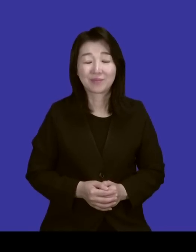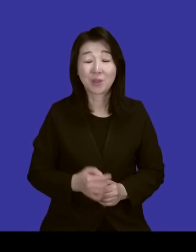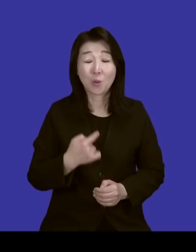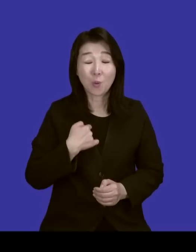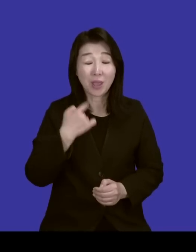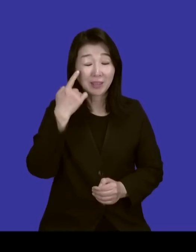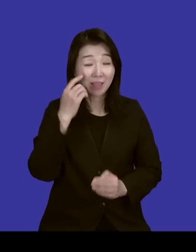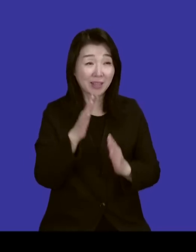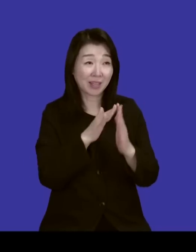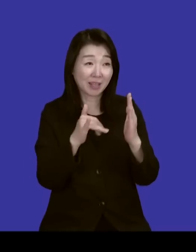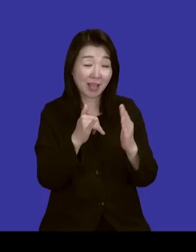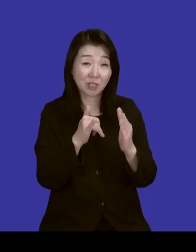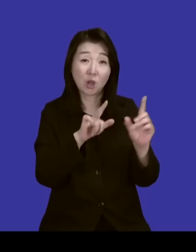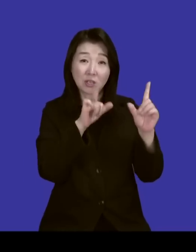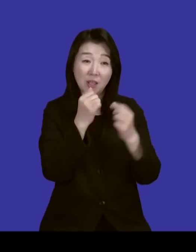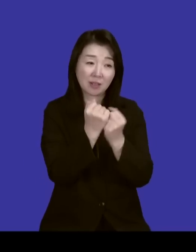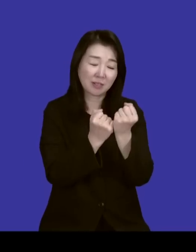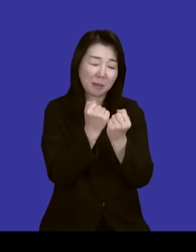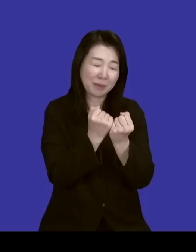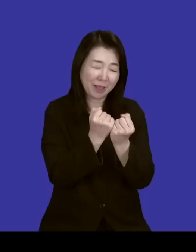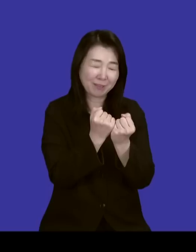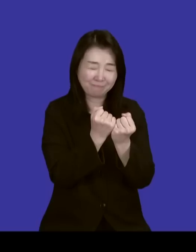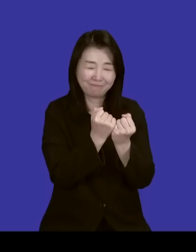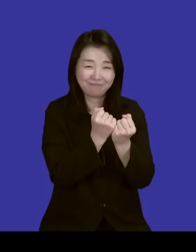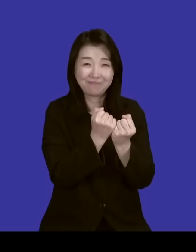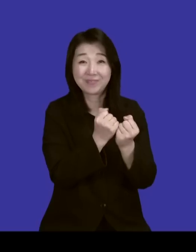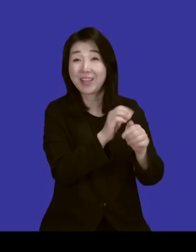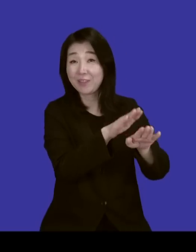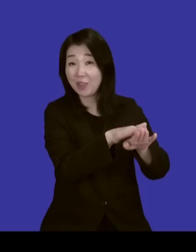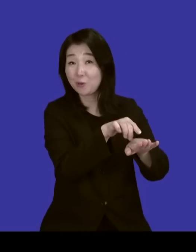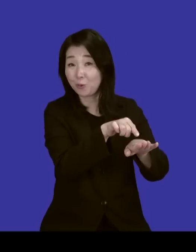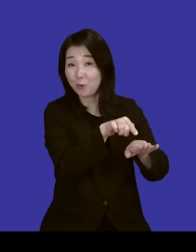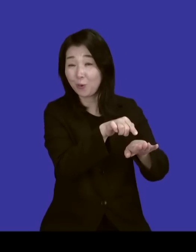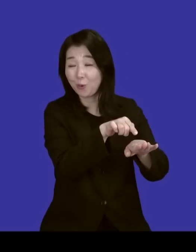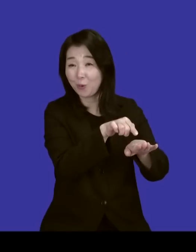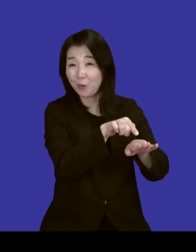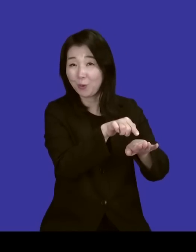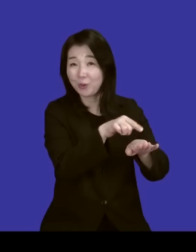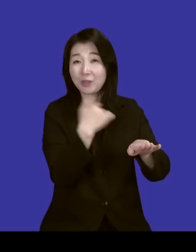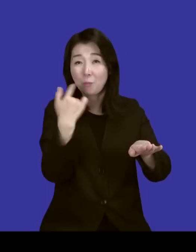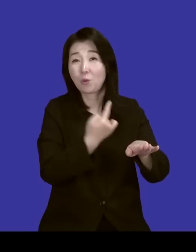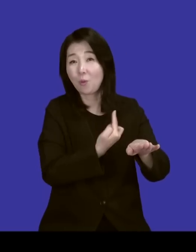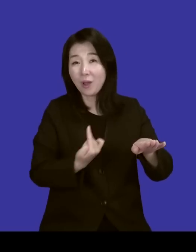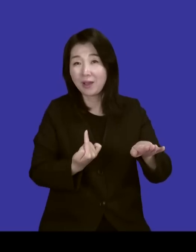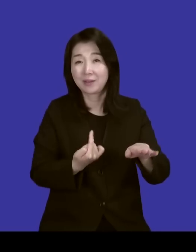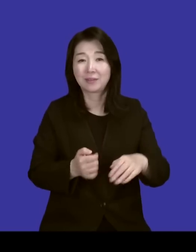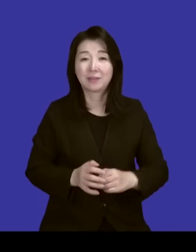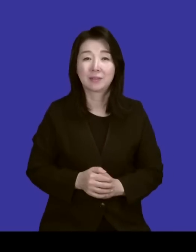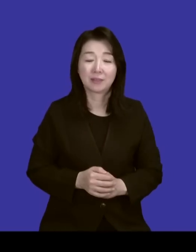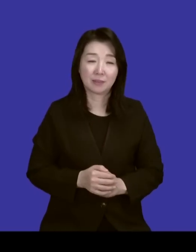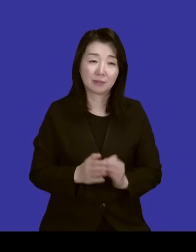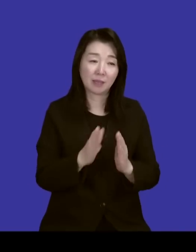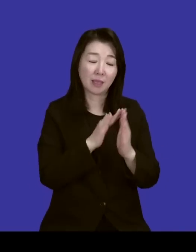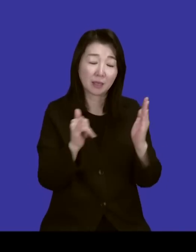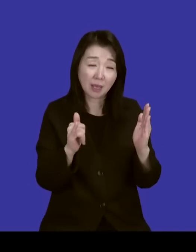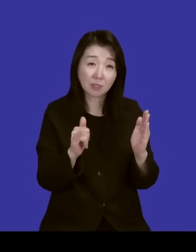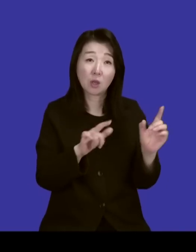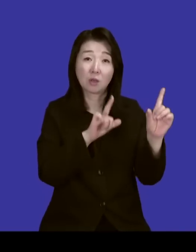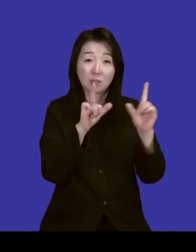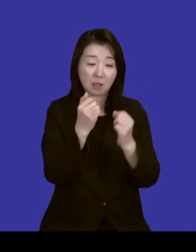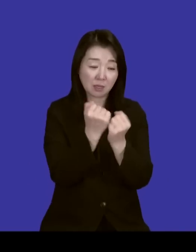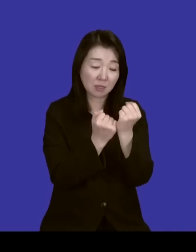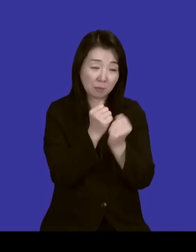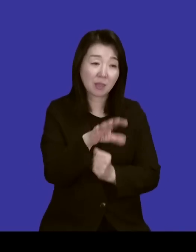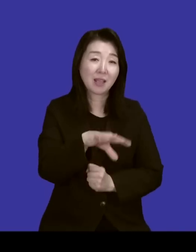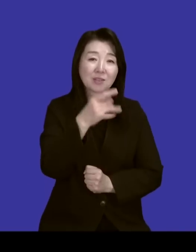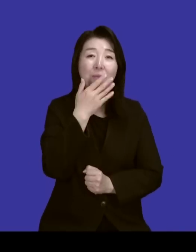하던 가정생활 세미나를 내려놓았지만, 그때 이제 가정생활 세미나라는 이름으로 처음으로